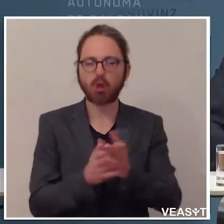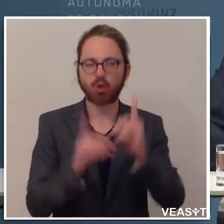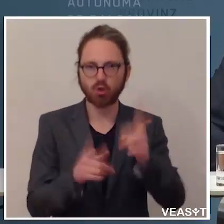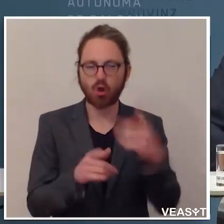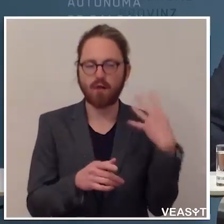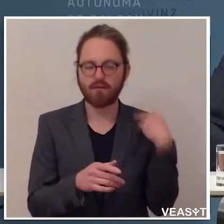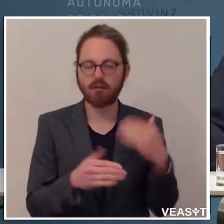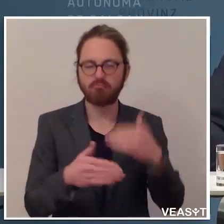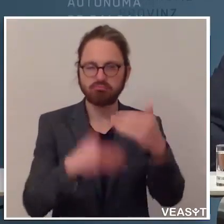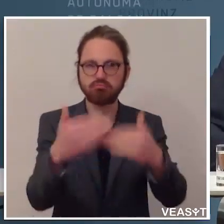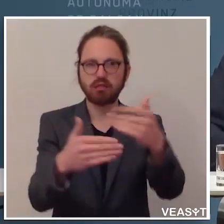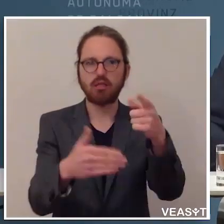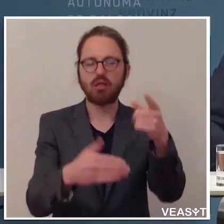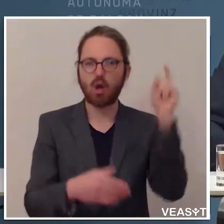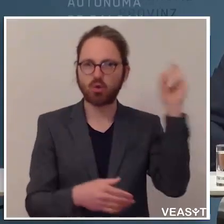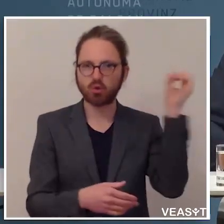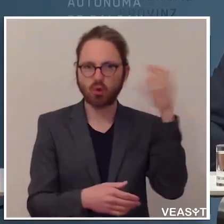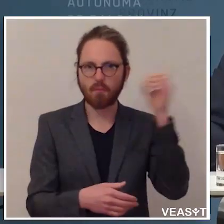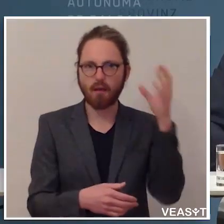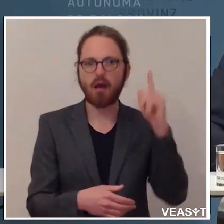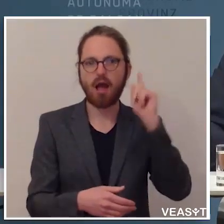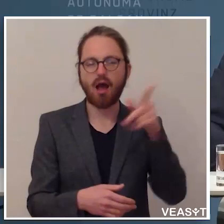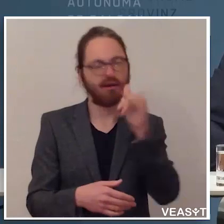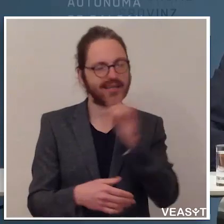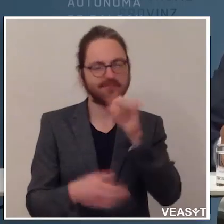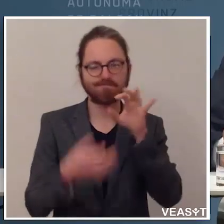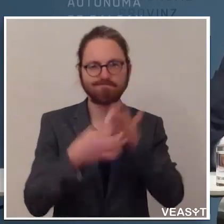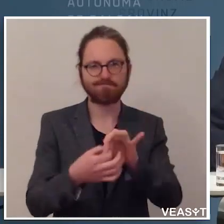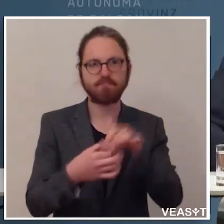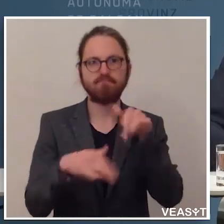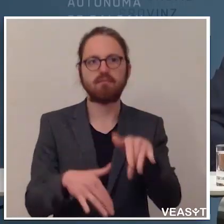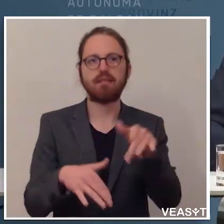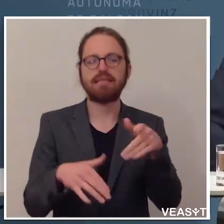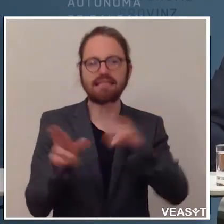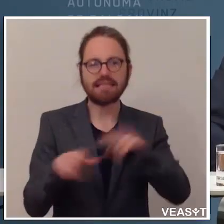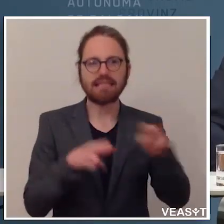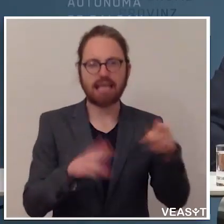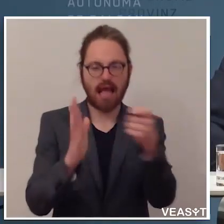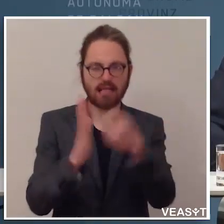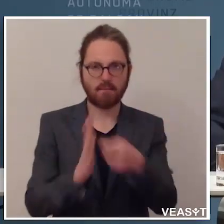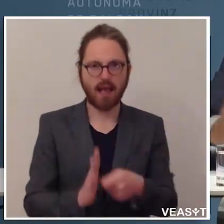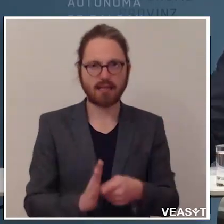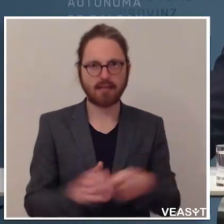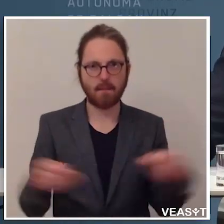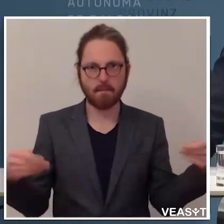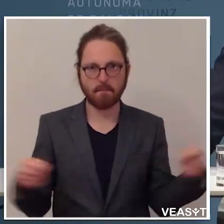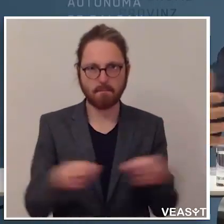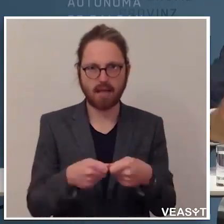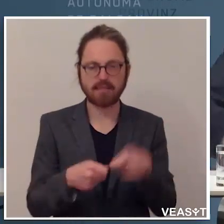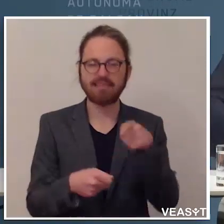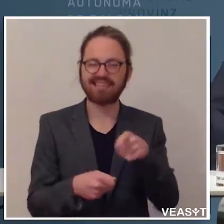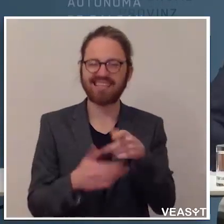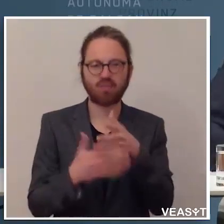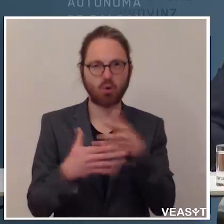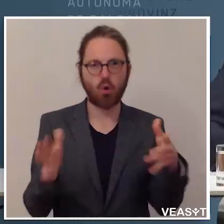Sommer hinein. Wir müssen das mit den Sicherheitsbedürfnissen in Einklang bringen und eben darin besteht jetzt die große Herausforderung und auch darin,